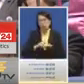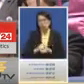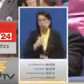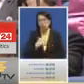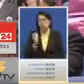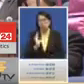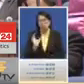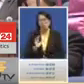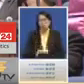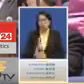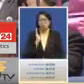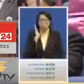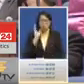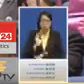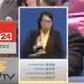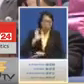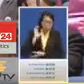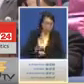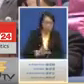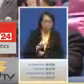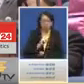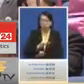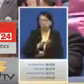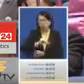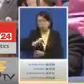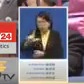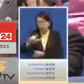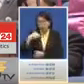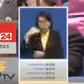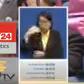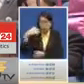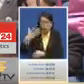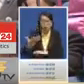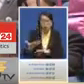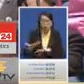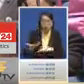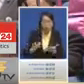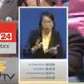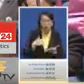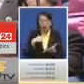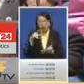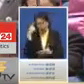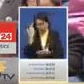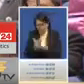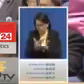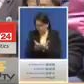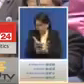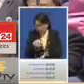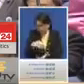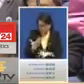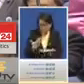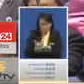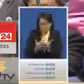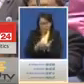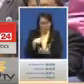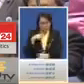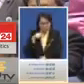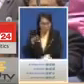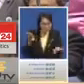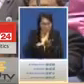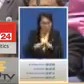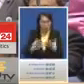ทุนแสนล้านสองแสนล้านวันดีคืนดีเสือหิวเสือหอยที่ไหนจะไปขูดเขาอีกแล้วไอ้บ้าที่ไหนจะไปสั่งปิดของเขาอี